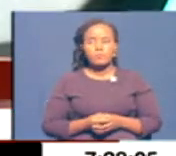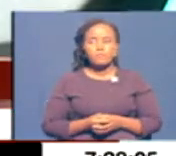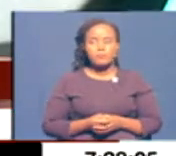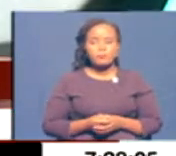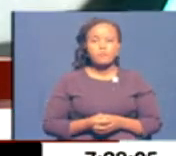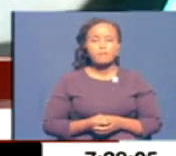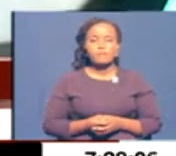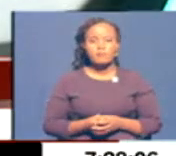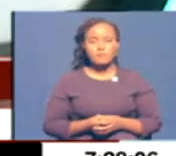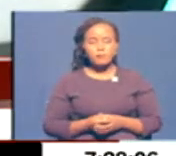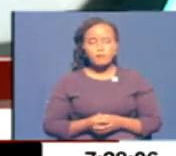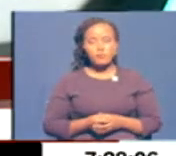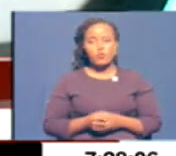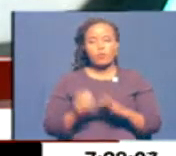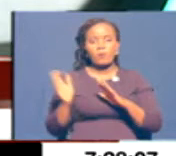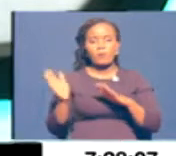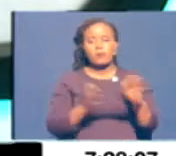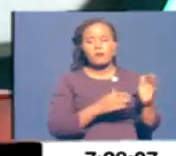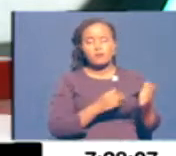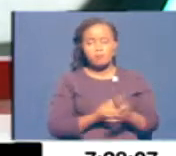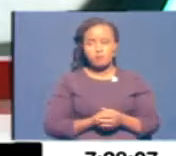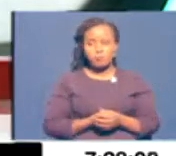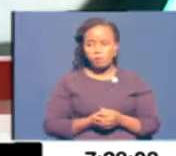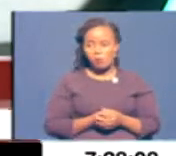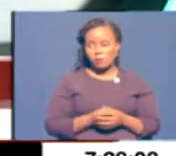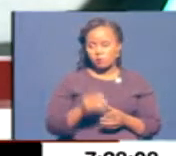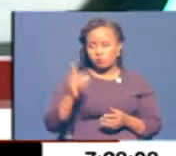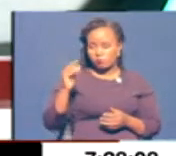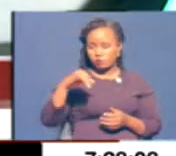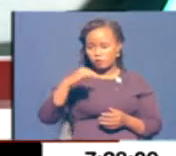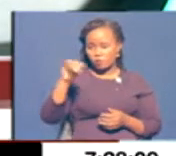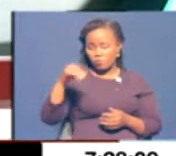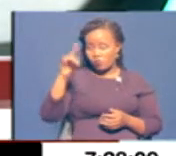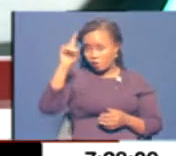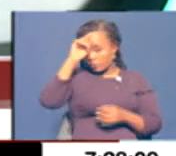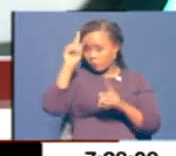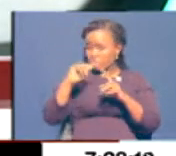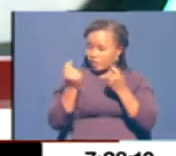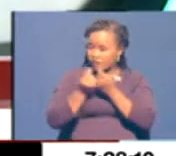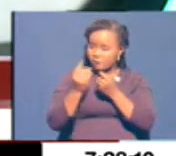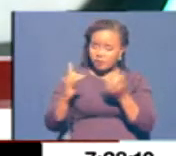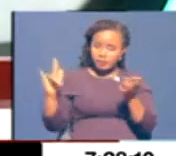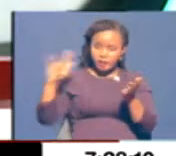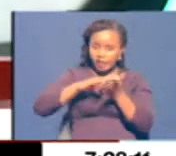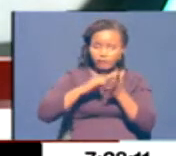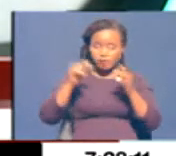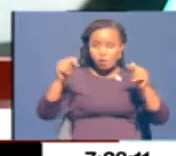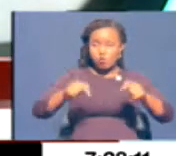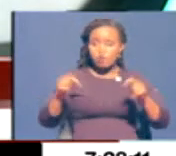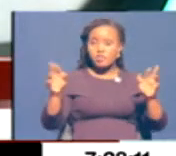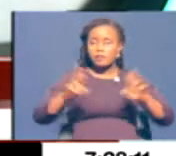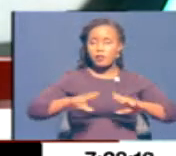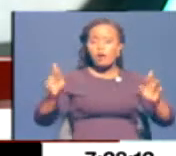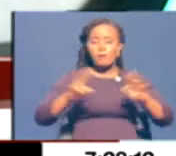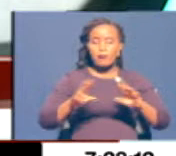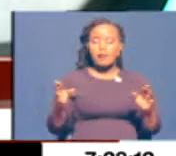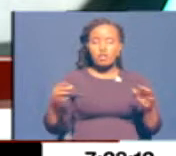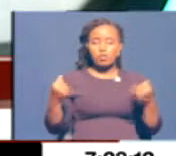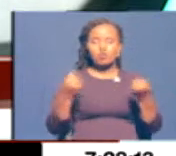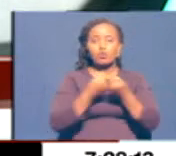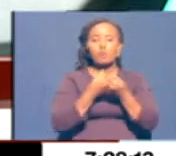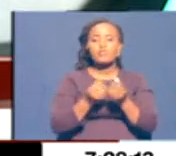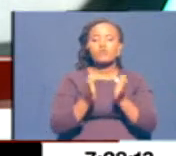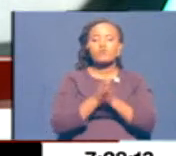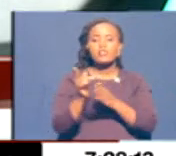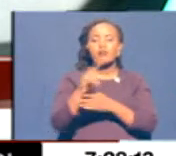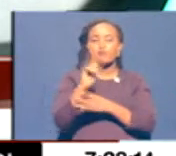Tukiangazia Sekafa ni kwamba timu ya FAD ya Djibouti iliwasili humu nchini mapema leo huku ikijiandaa kushiriki mashindano ya Sekafa ili kufuzu kwa kipute cha kwanza